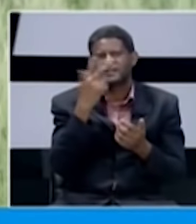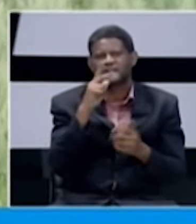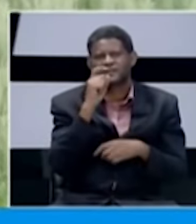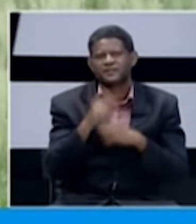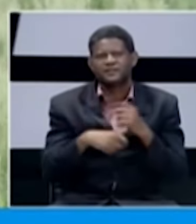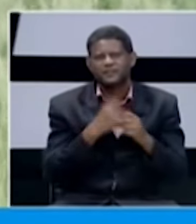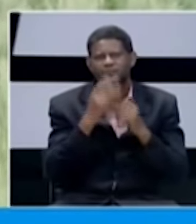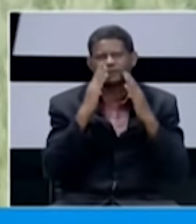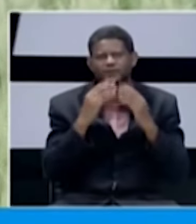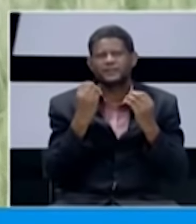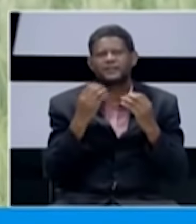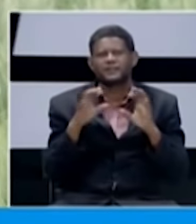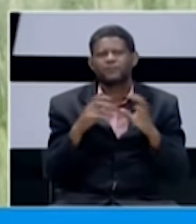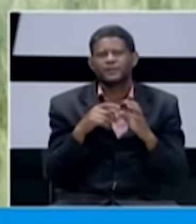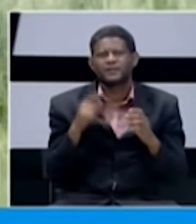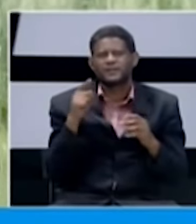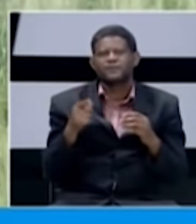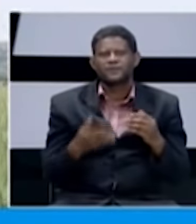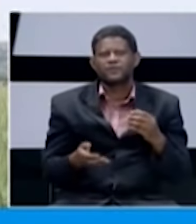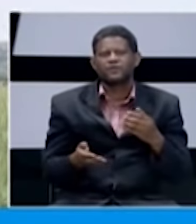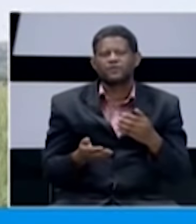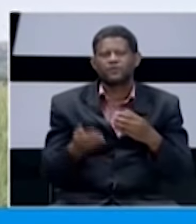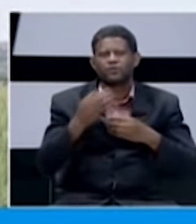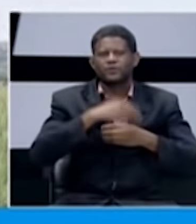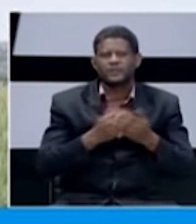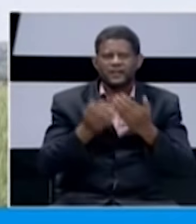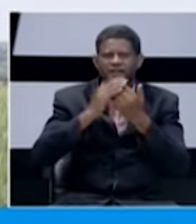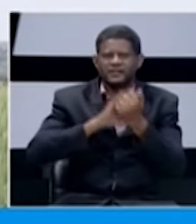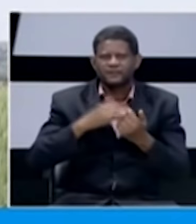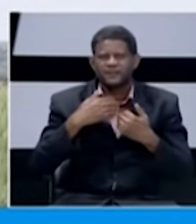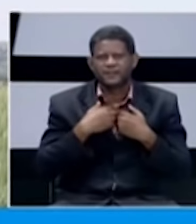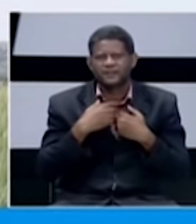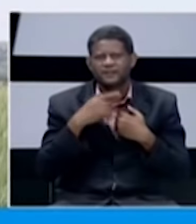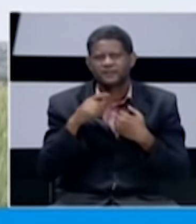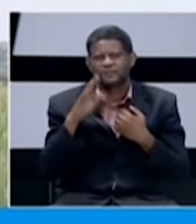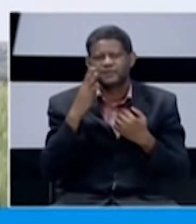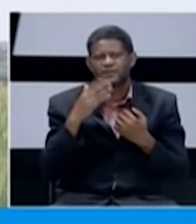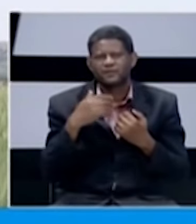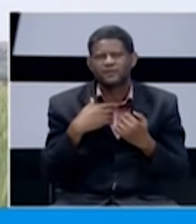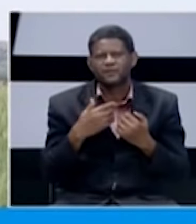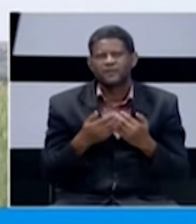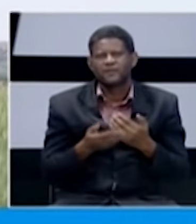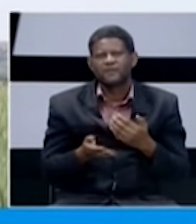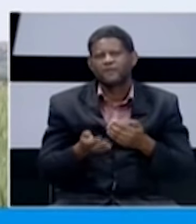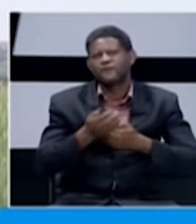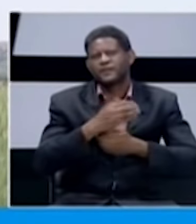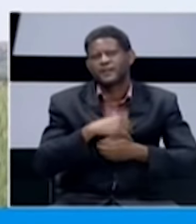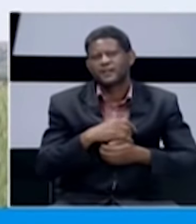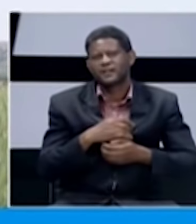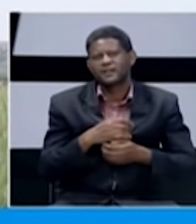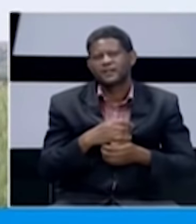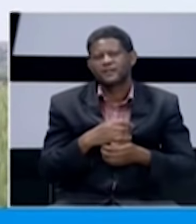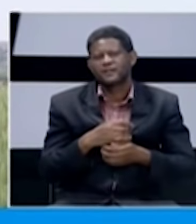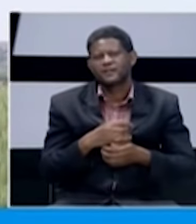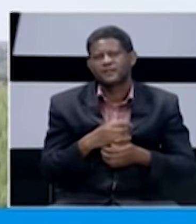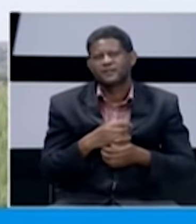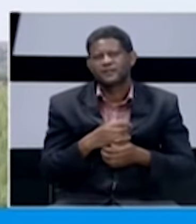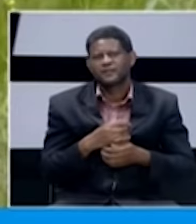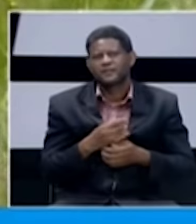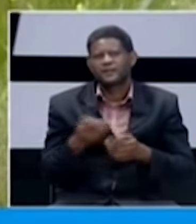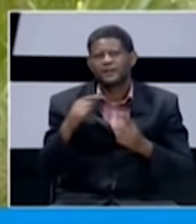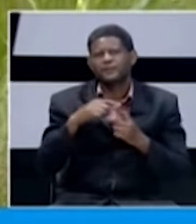نقبر لا وزي تتزيتنا عطفت لنا بيجي مزي مسيني أو لا فرياتو لا قولتها تندلنا لا يجرتي